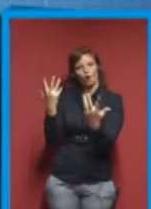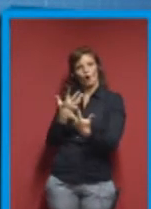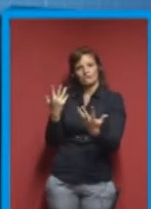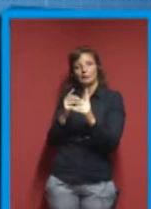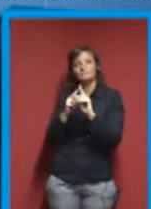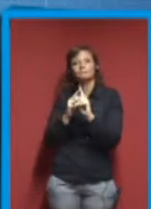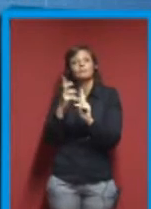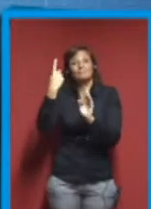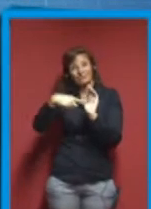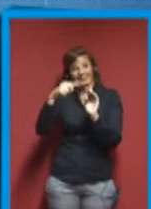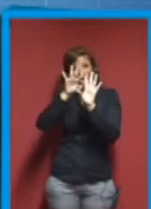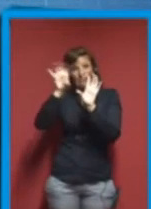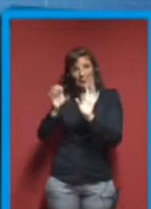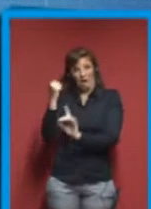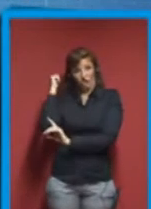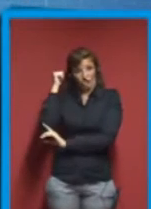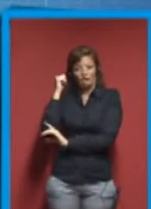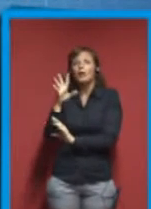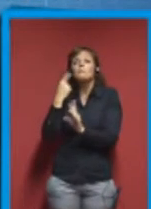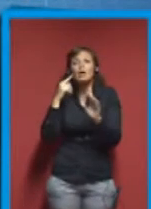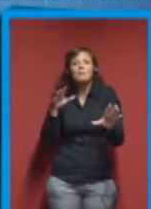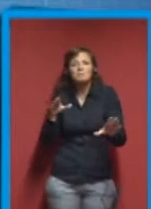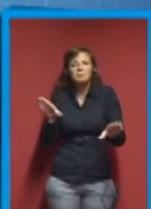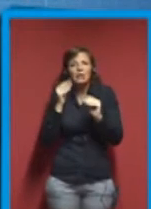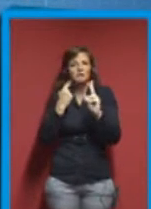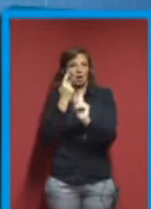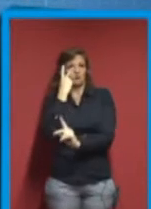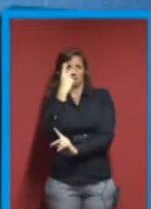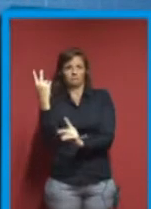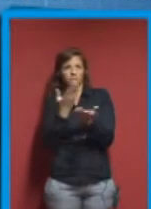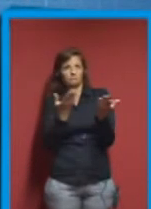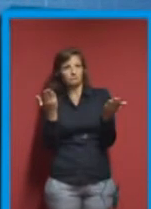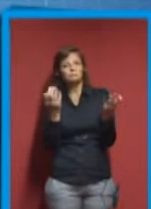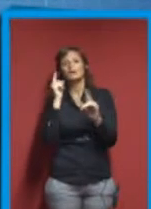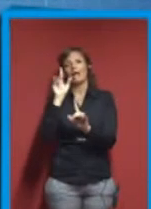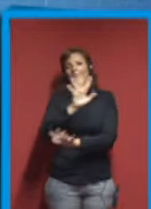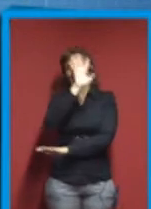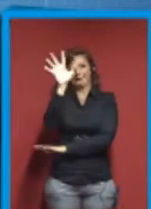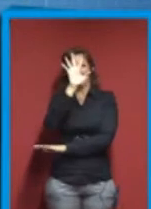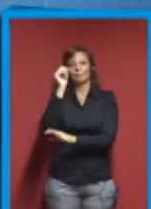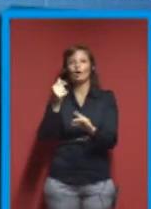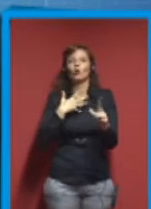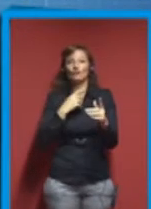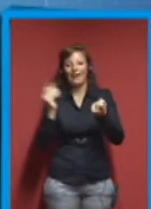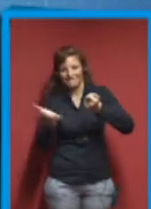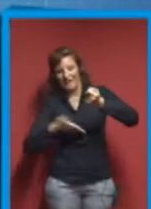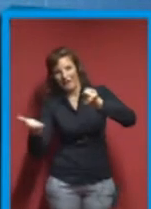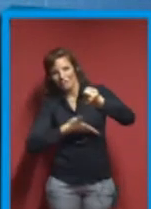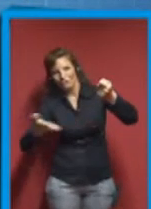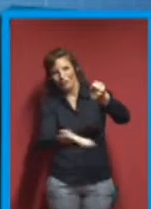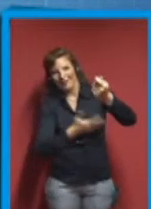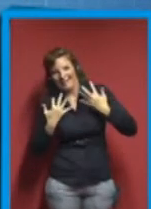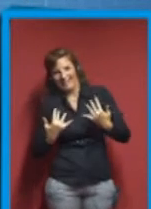Queste sono le prime immagini che ho visto, per esempio, delle falciatrici